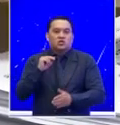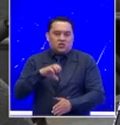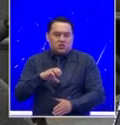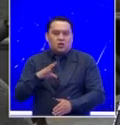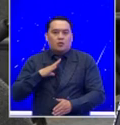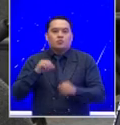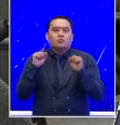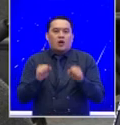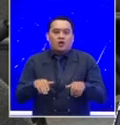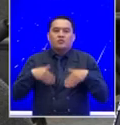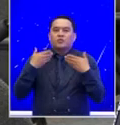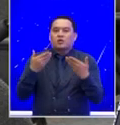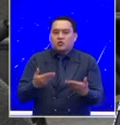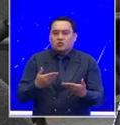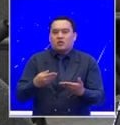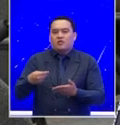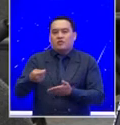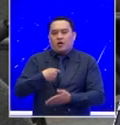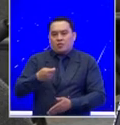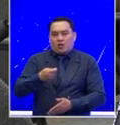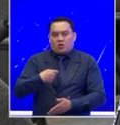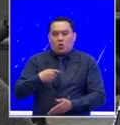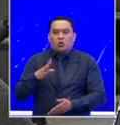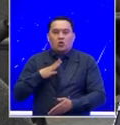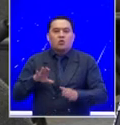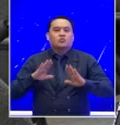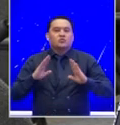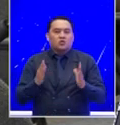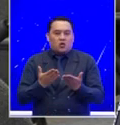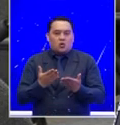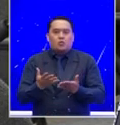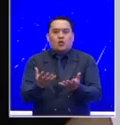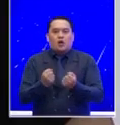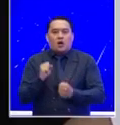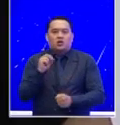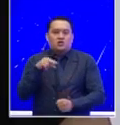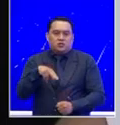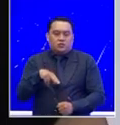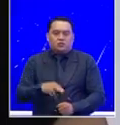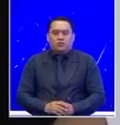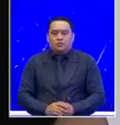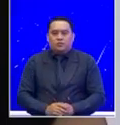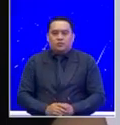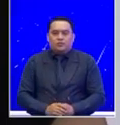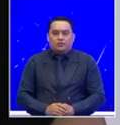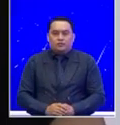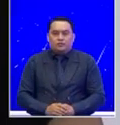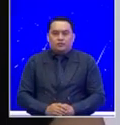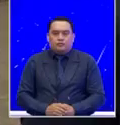они имеют право претендовать на соцвыплату. Такая же ситуация и с получателями пенсий и АСП.